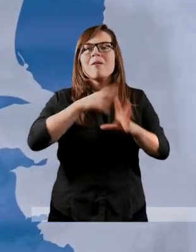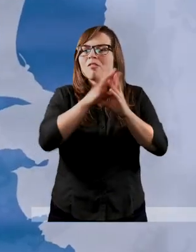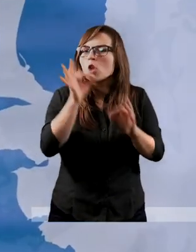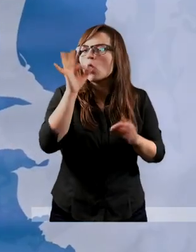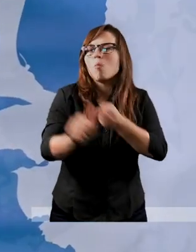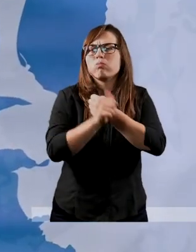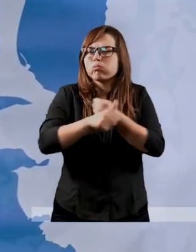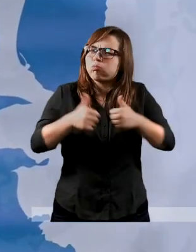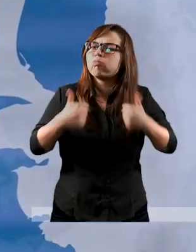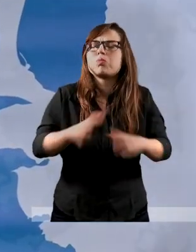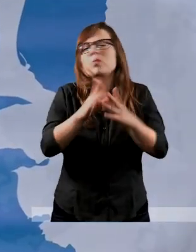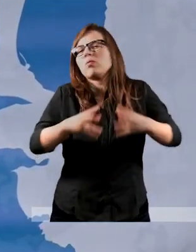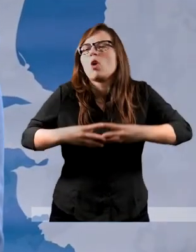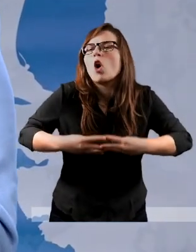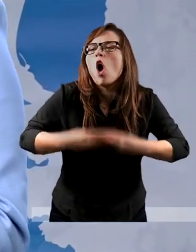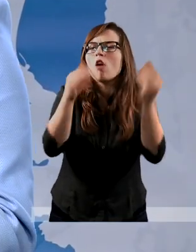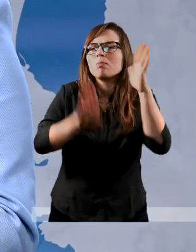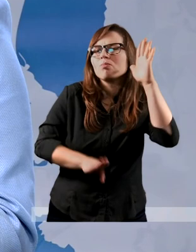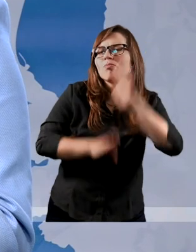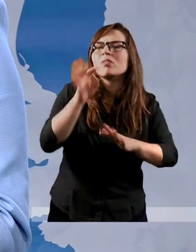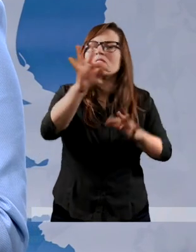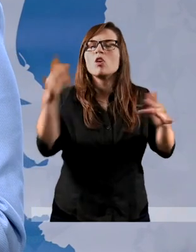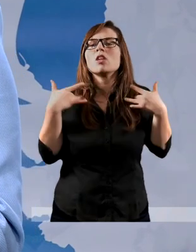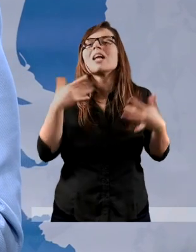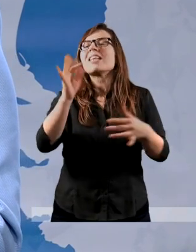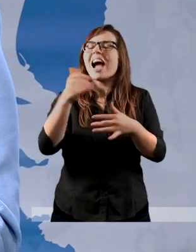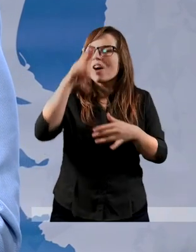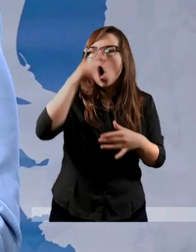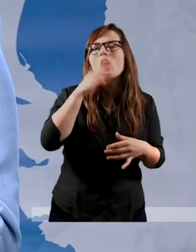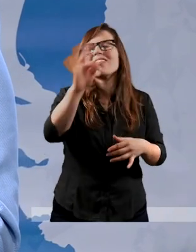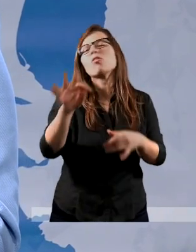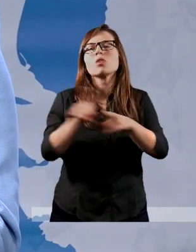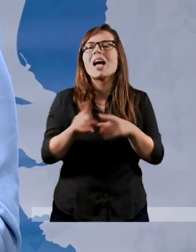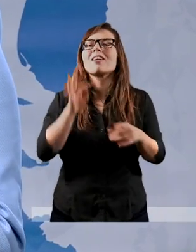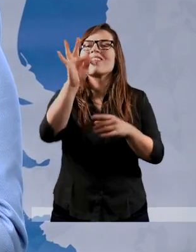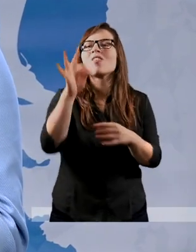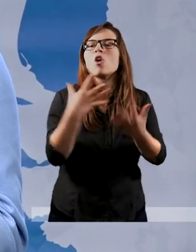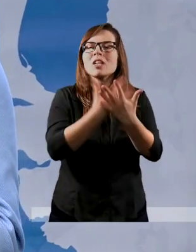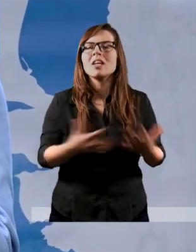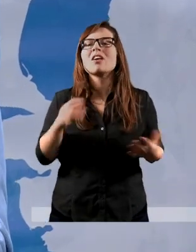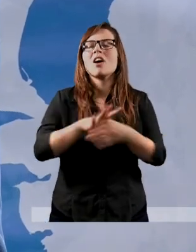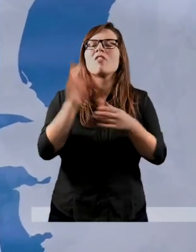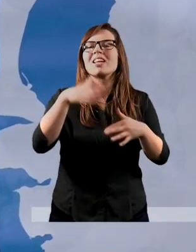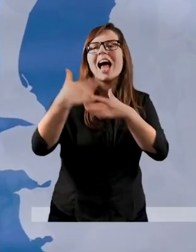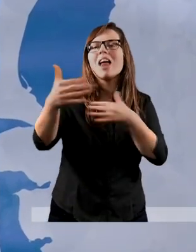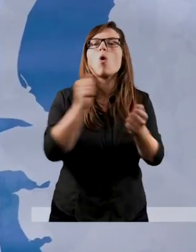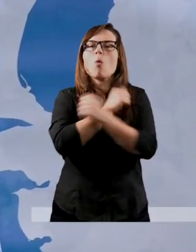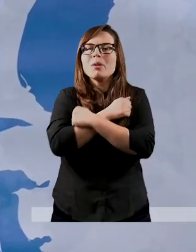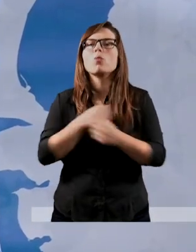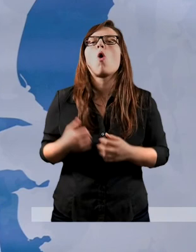dobrze powodziło i aby się bardzo rozmnożył, jak Ci Pan przyrzekł, Pan Bóg ojców Twoich, że da Ci ziemię opływającą w mleko i